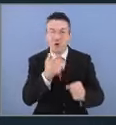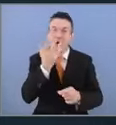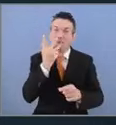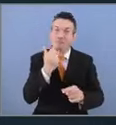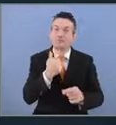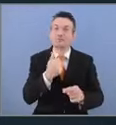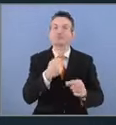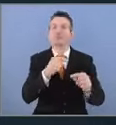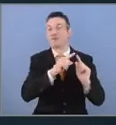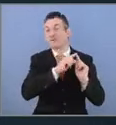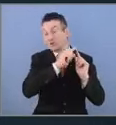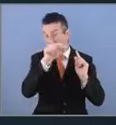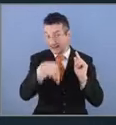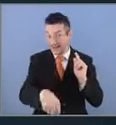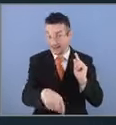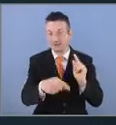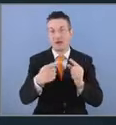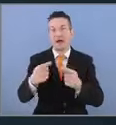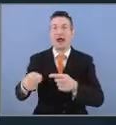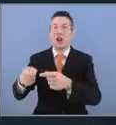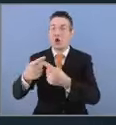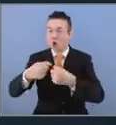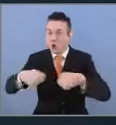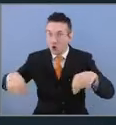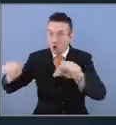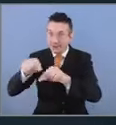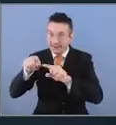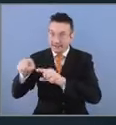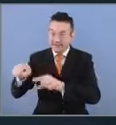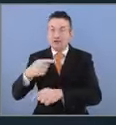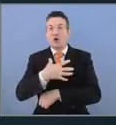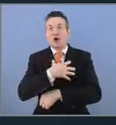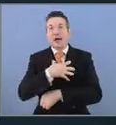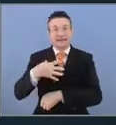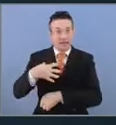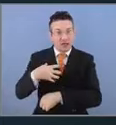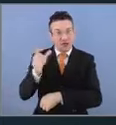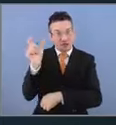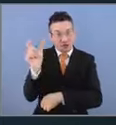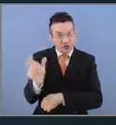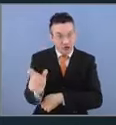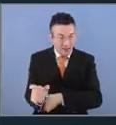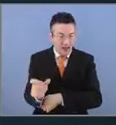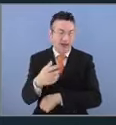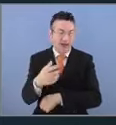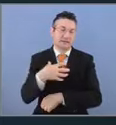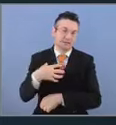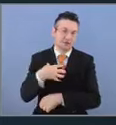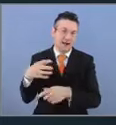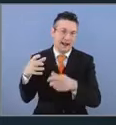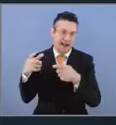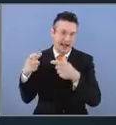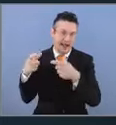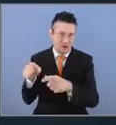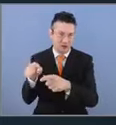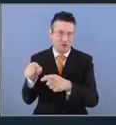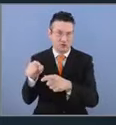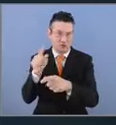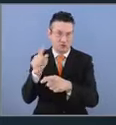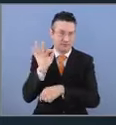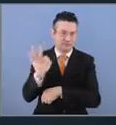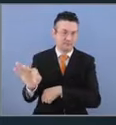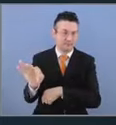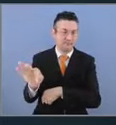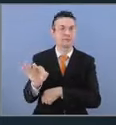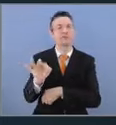al Consiglio e anche all'assessore, all'assessorato di riferimento, che voglio